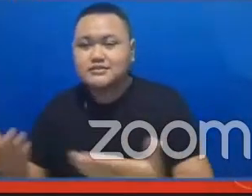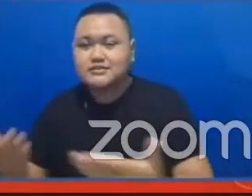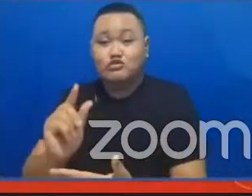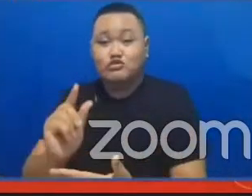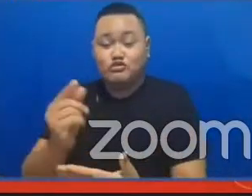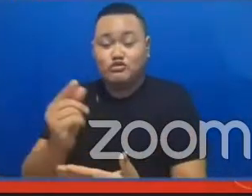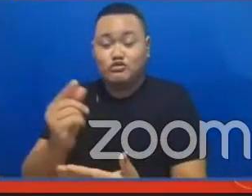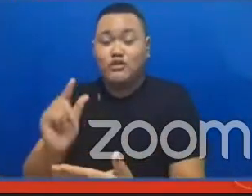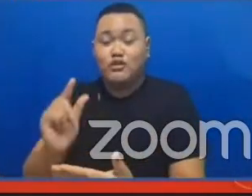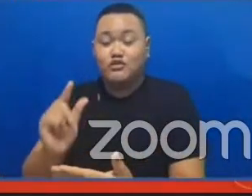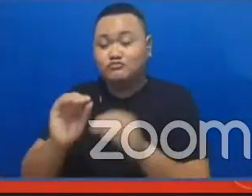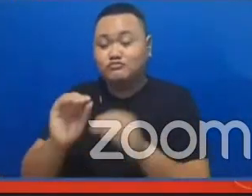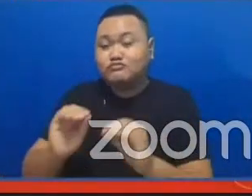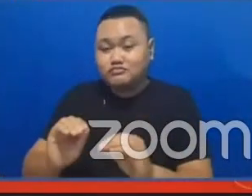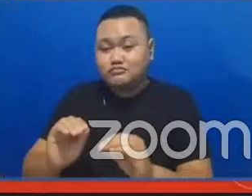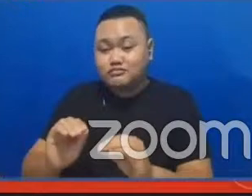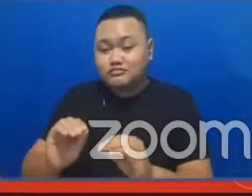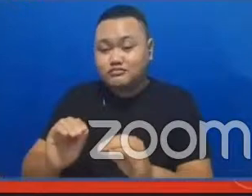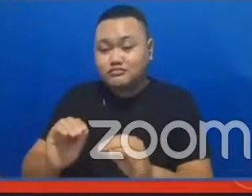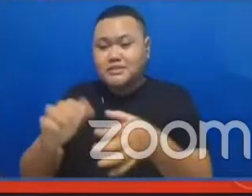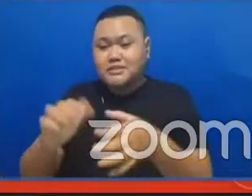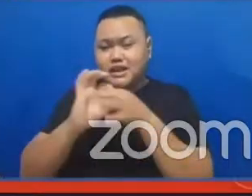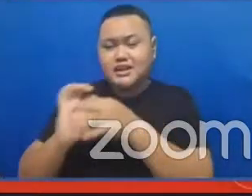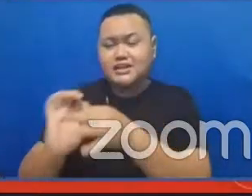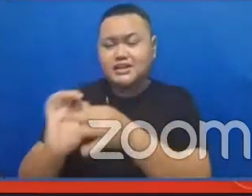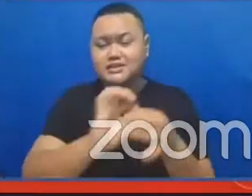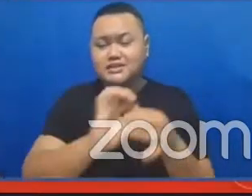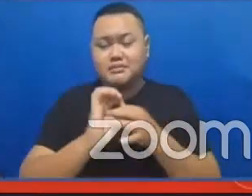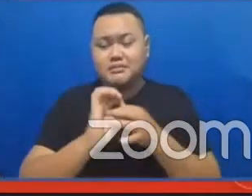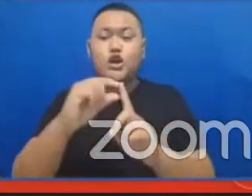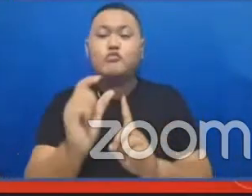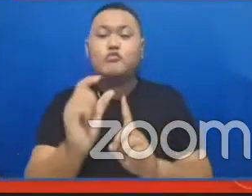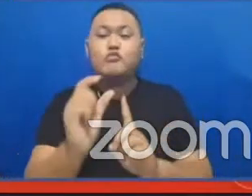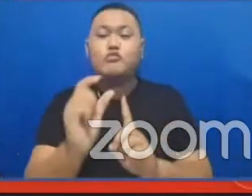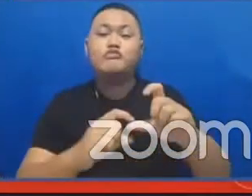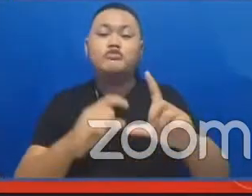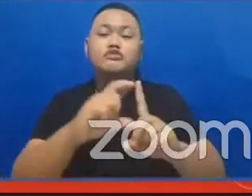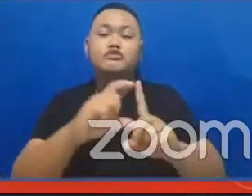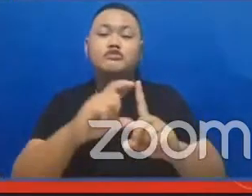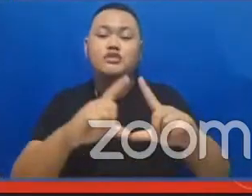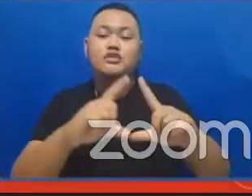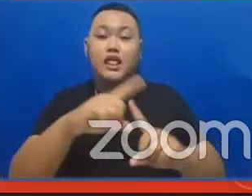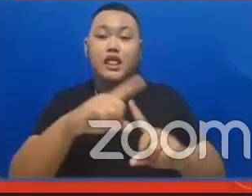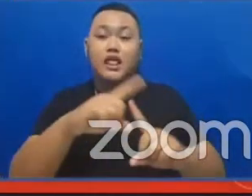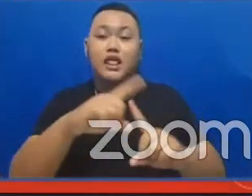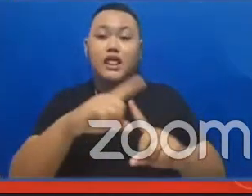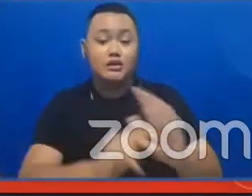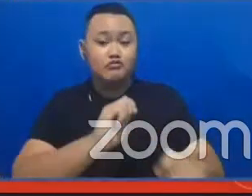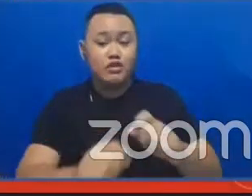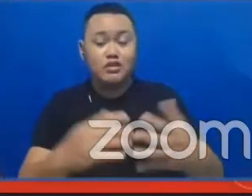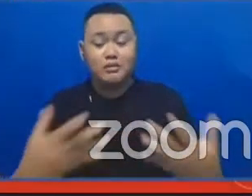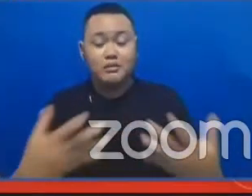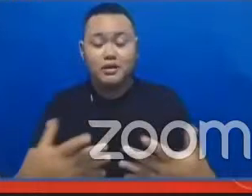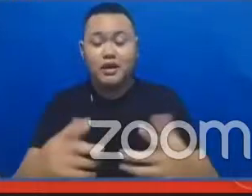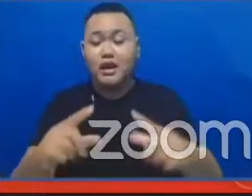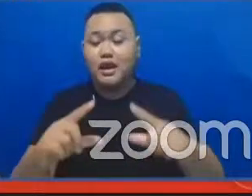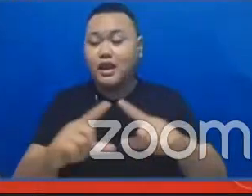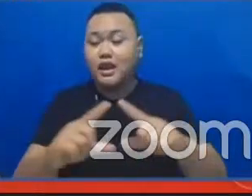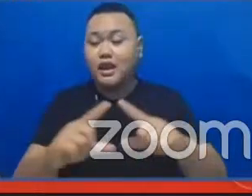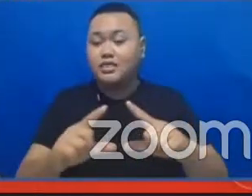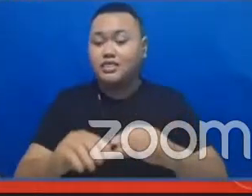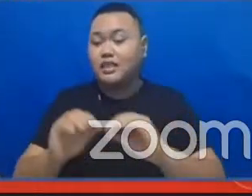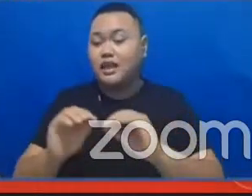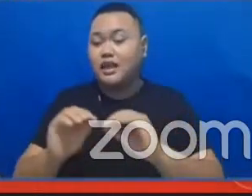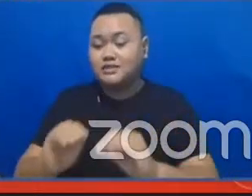kemudian dikerjasamakan dengan Pusdatin membuat bahan ajar maya dan lab maya yang sesuai